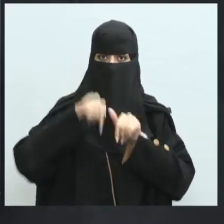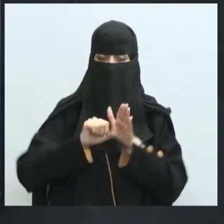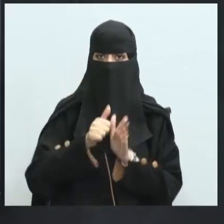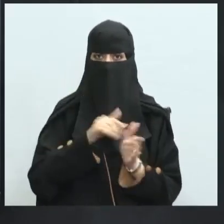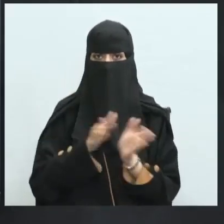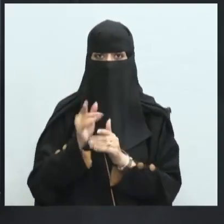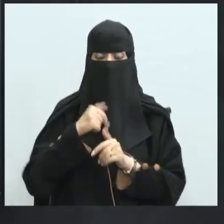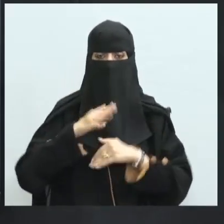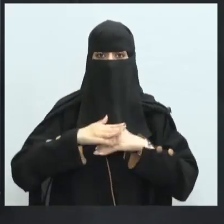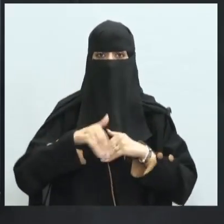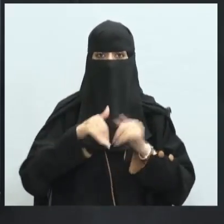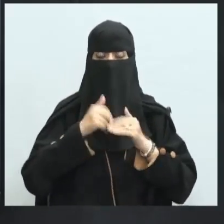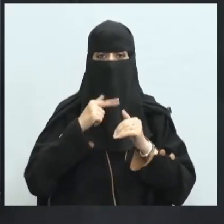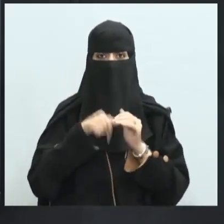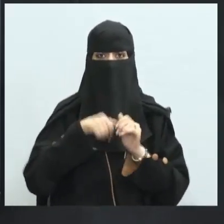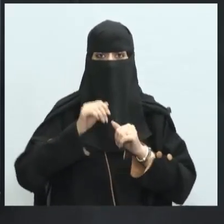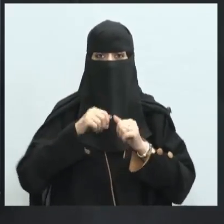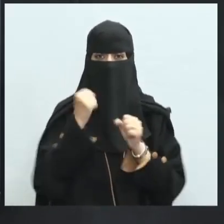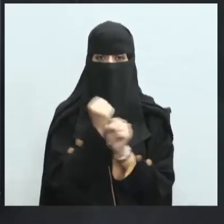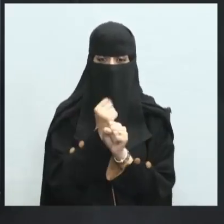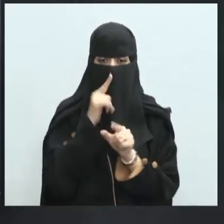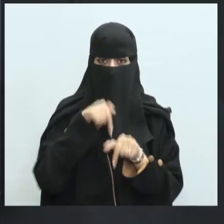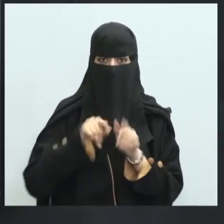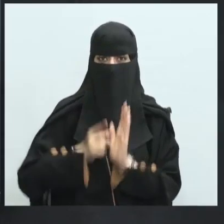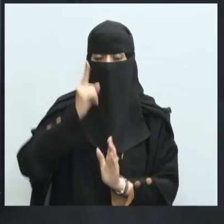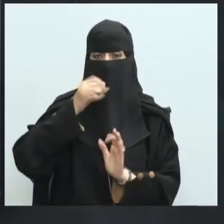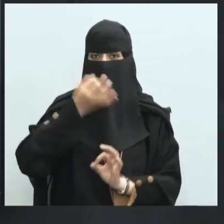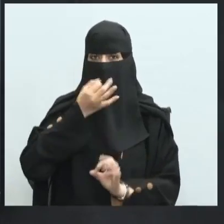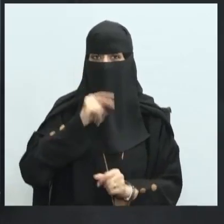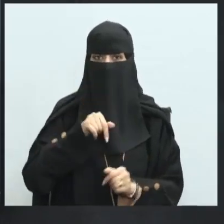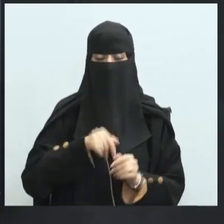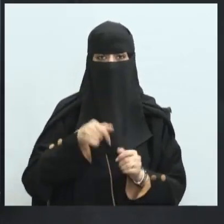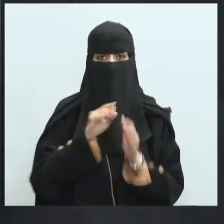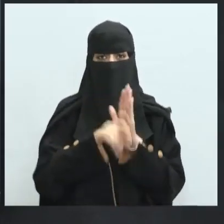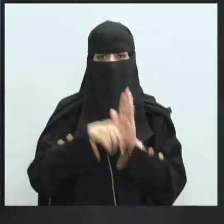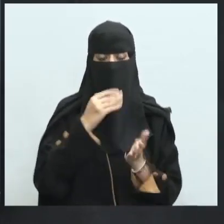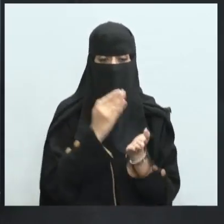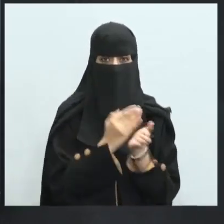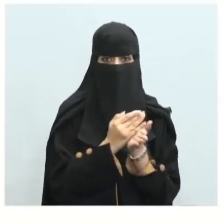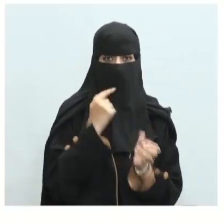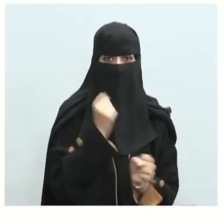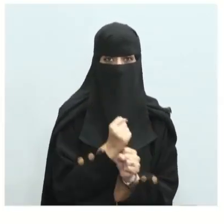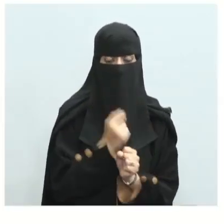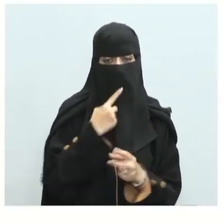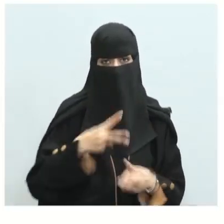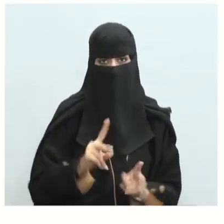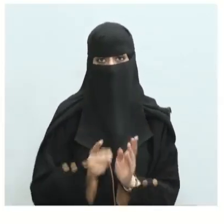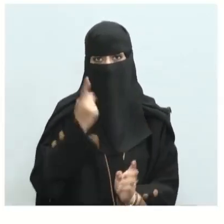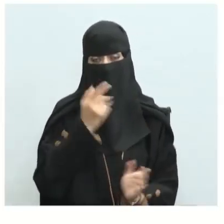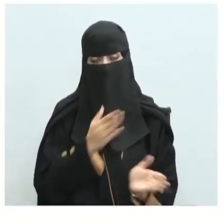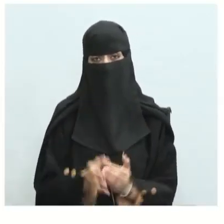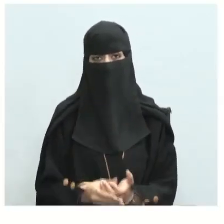ماده التربيه المهنيه باذن الله عز وجل اليوم سنتحدث عن الرخص المهنيه فلنبدا على